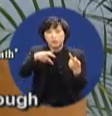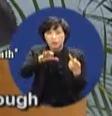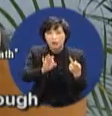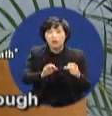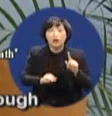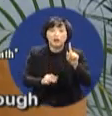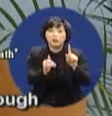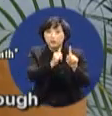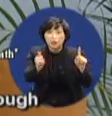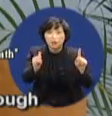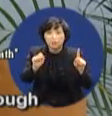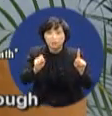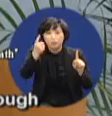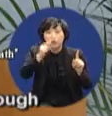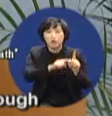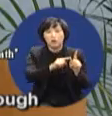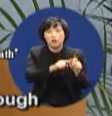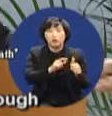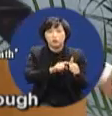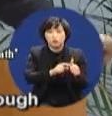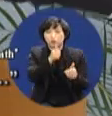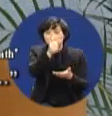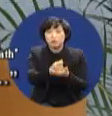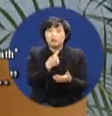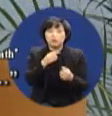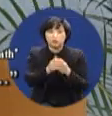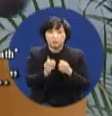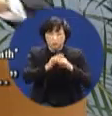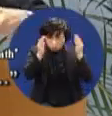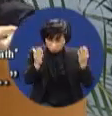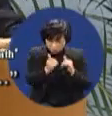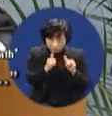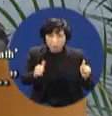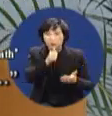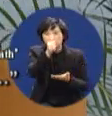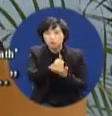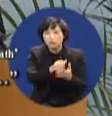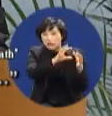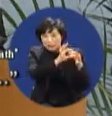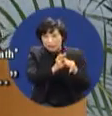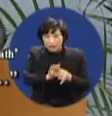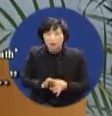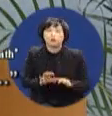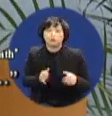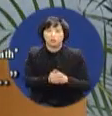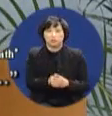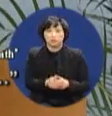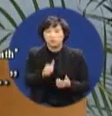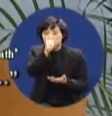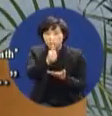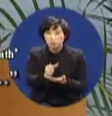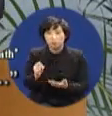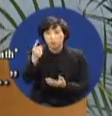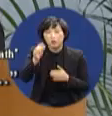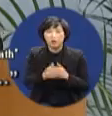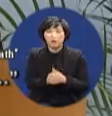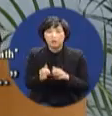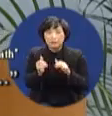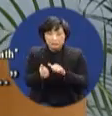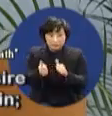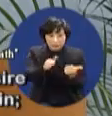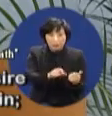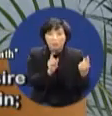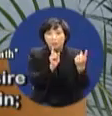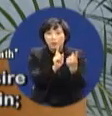한 사람이 죄를 범함으로 모든 사람에게 죄가 죄를 지었고 그 죄로 말미암아